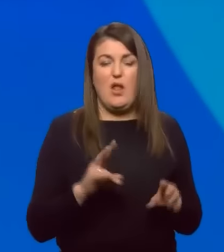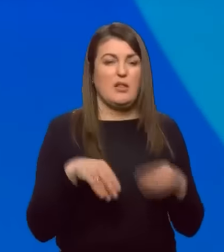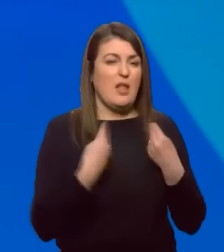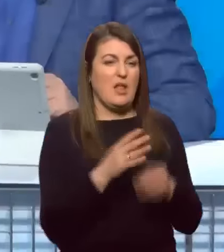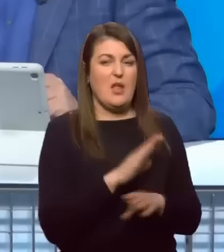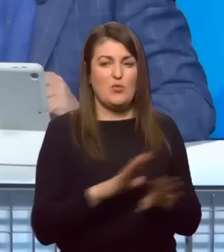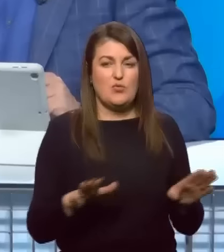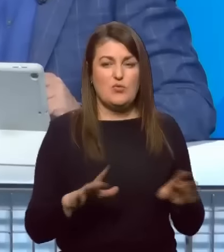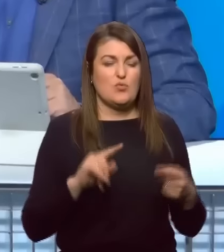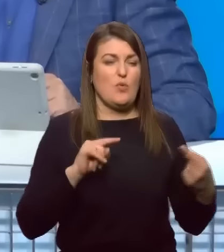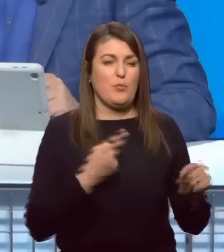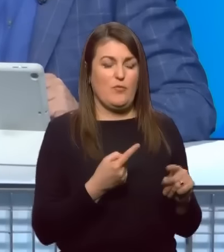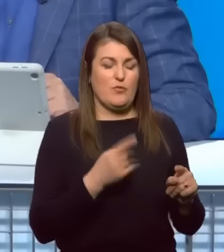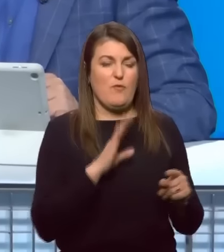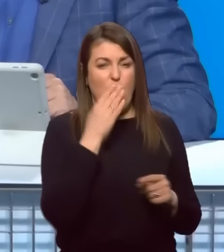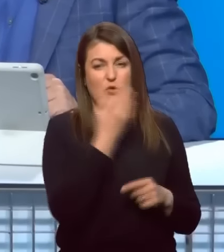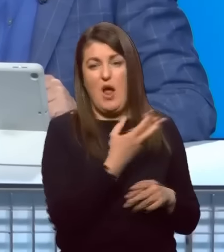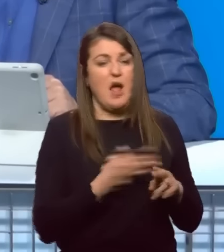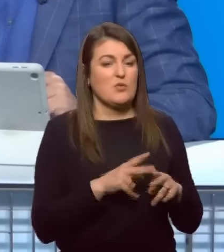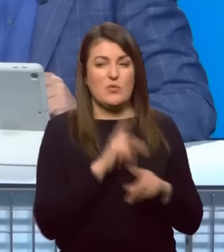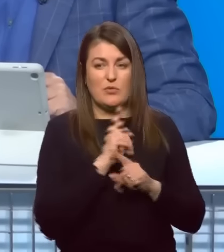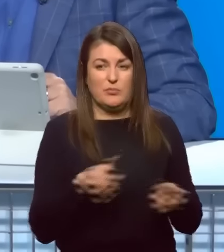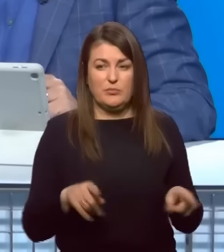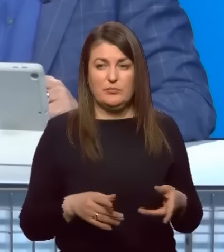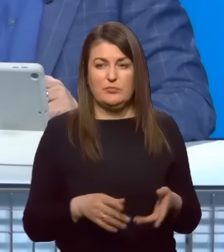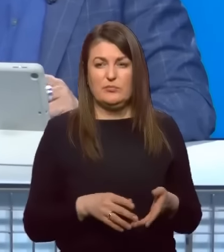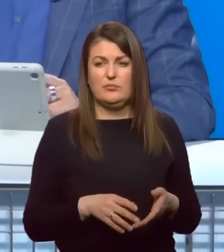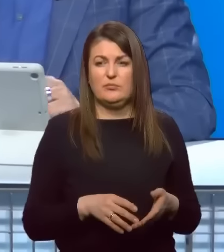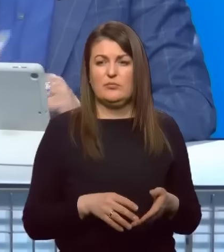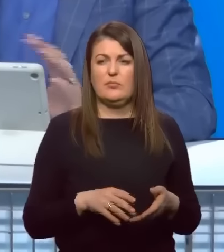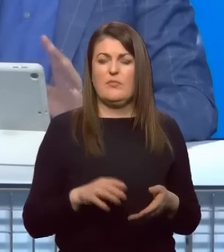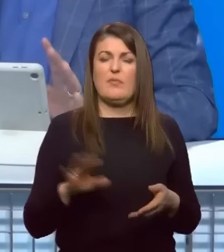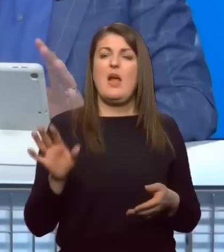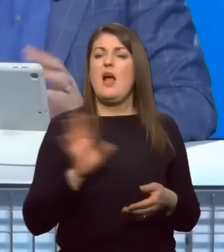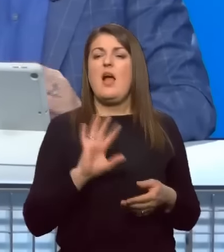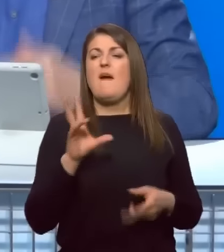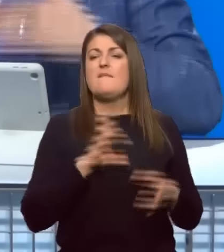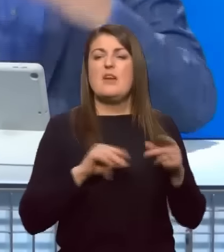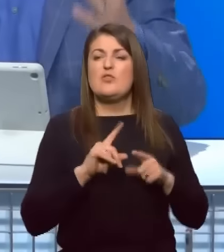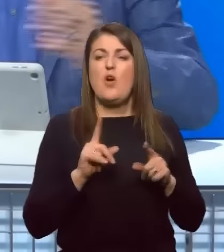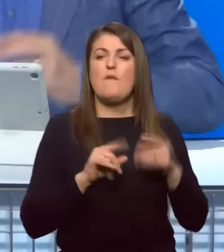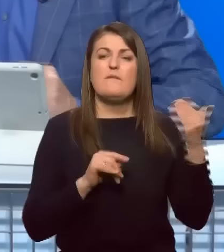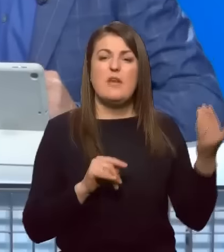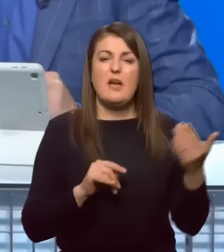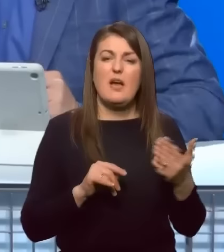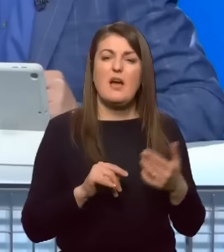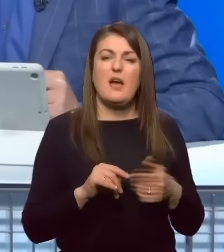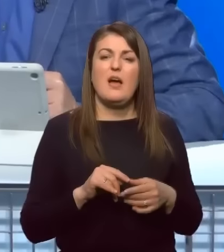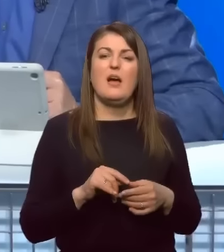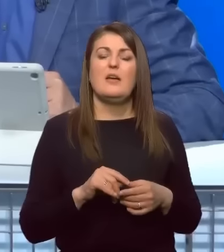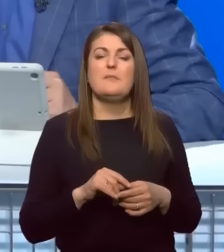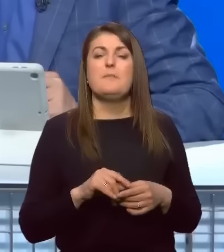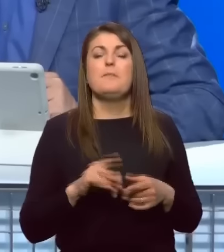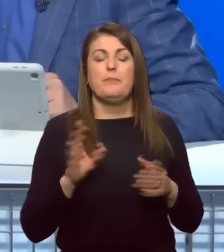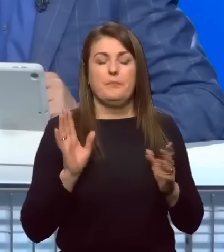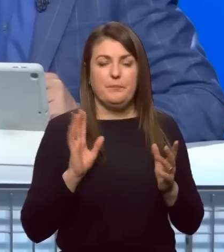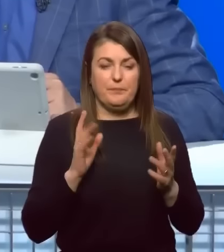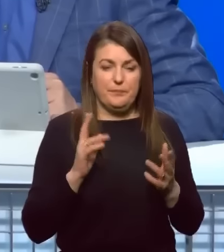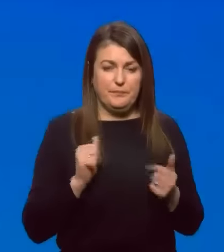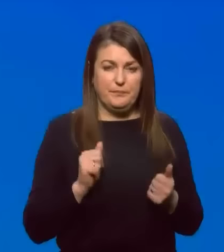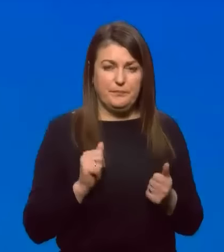даючи супротиву ворогу. А цього не буде. Ні, я навпаки вважаю, що він не зможе. Знову ж